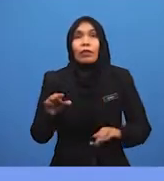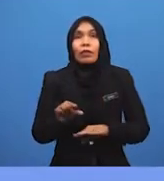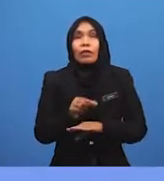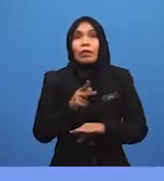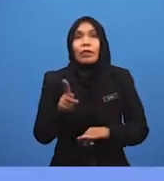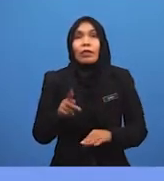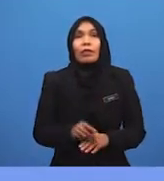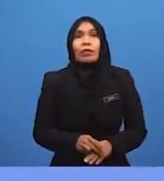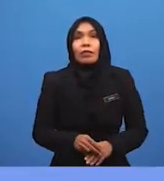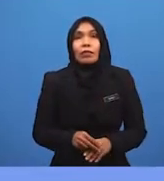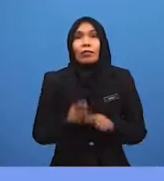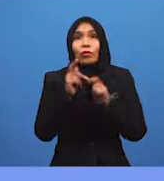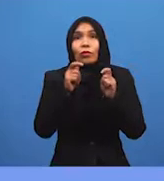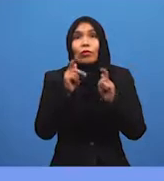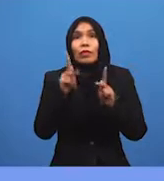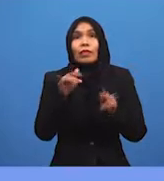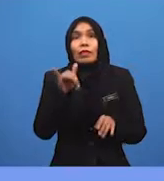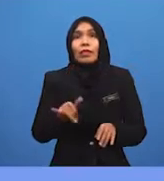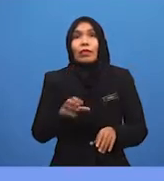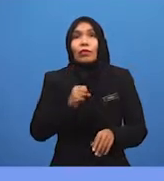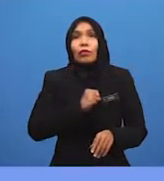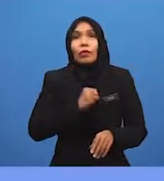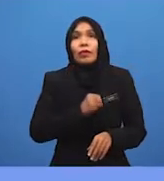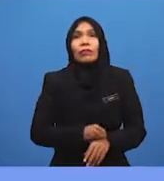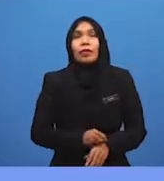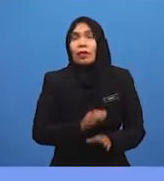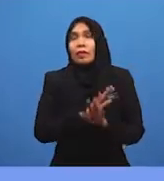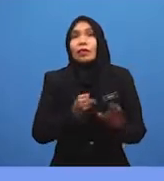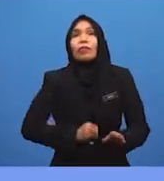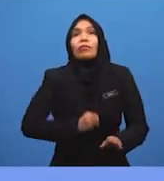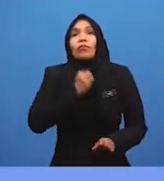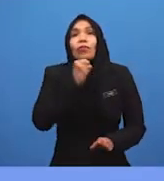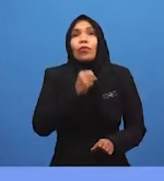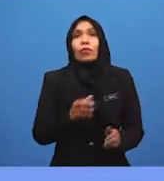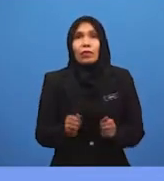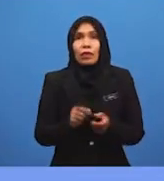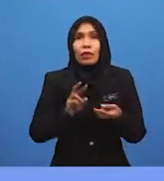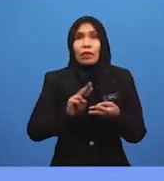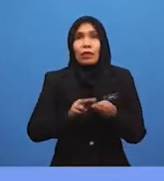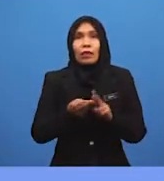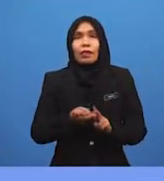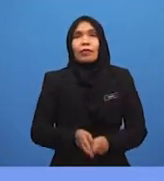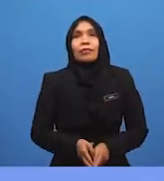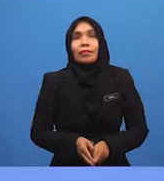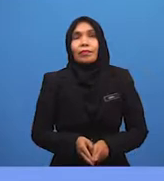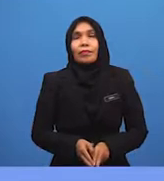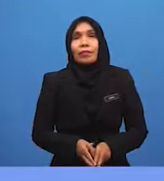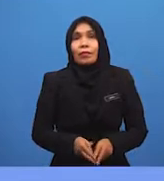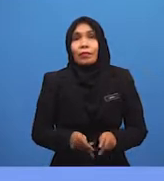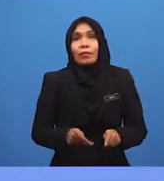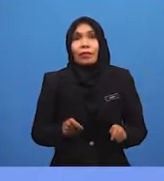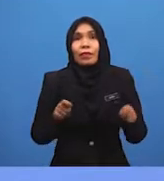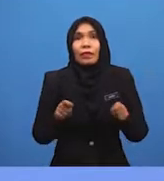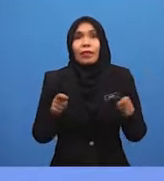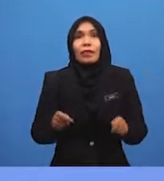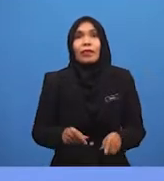sekolah. Tidak sombong dengan rakan-rakan sekolah. Tingkah laku yang mulia dalam pergaulan